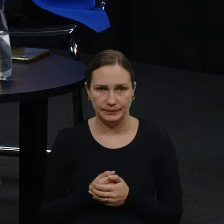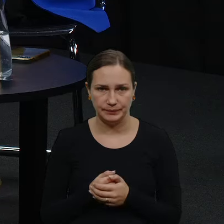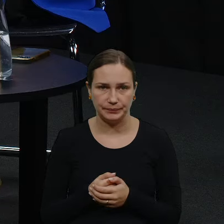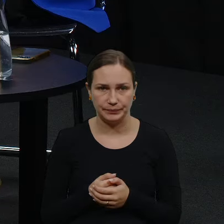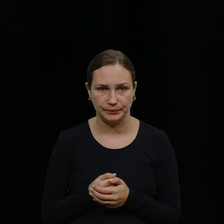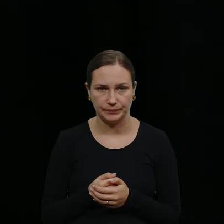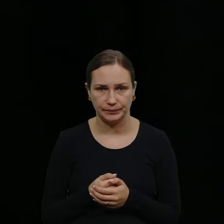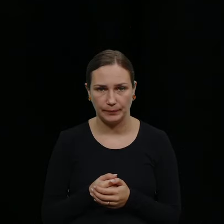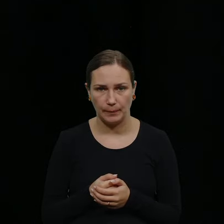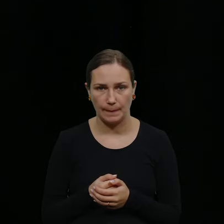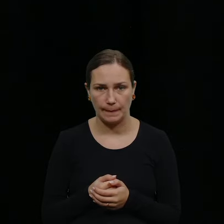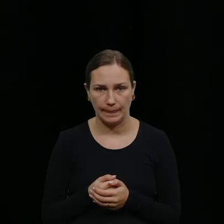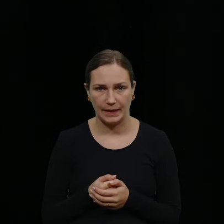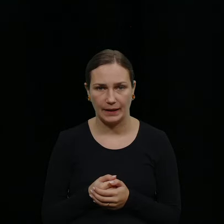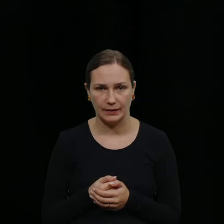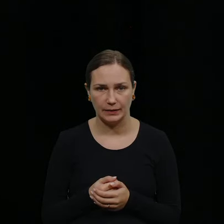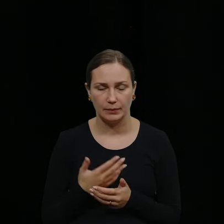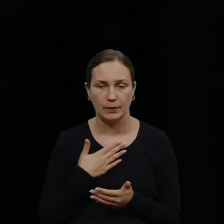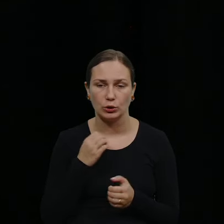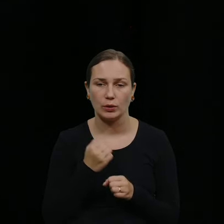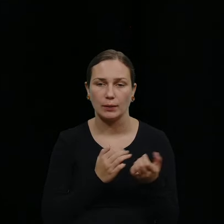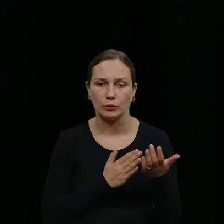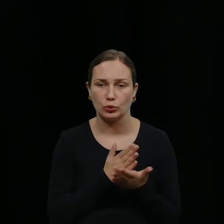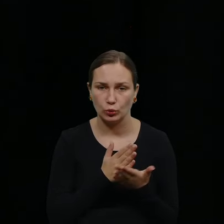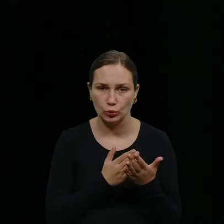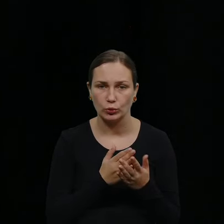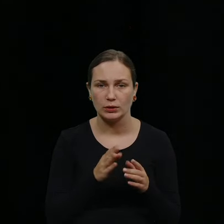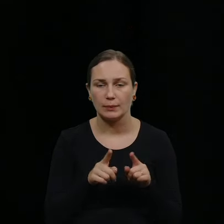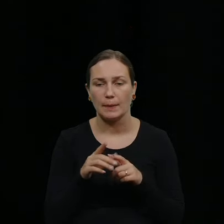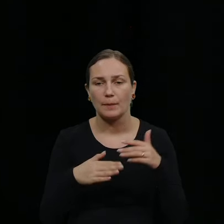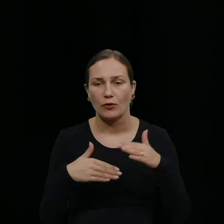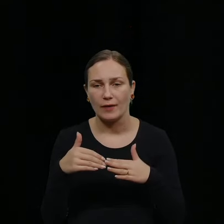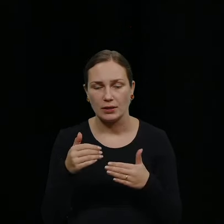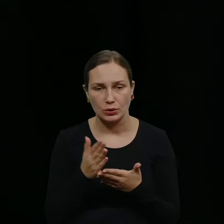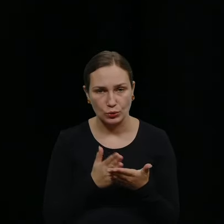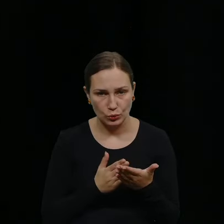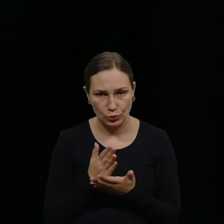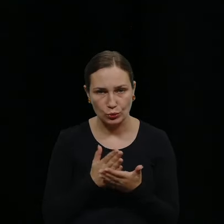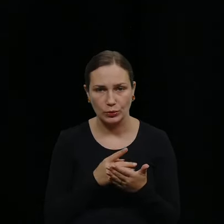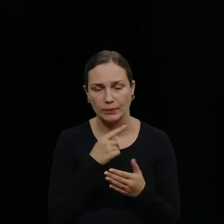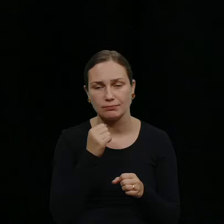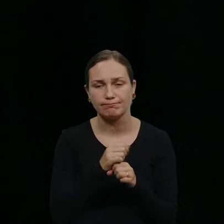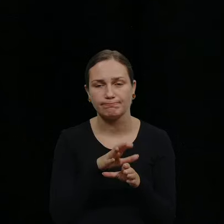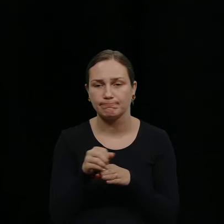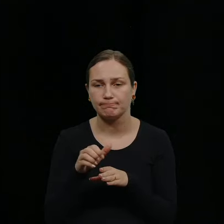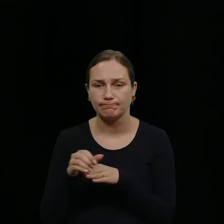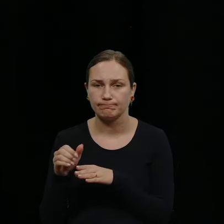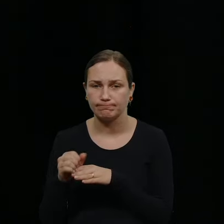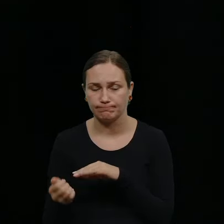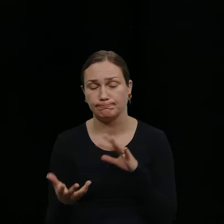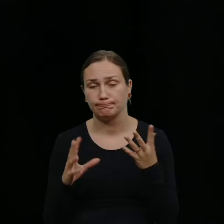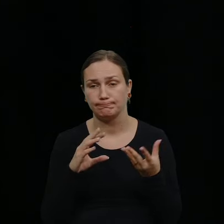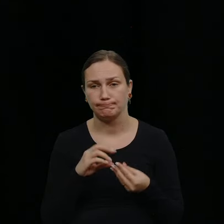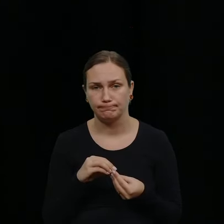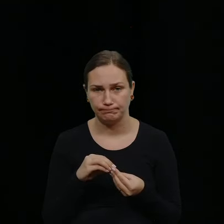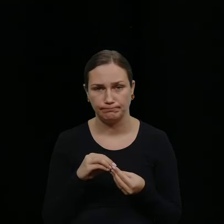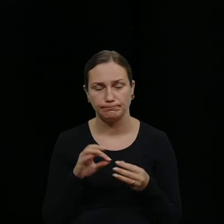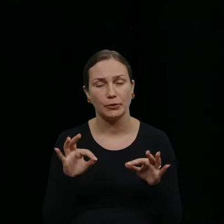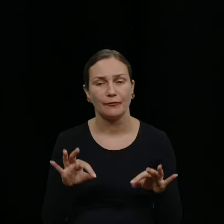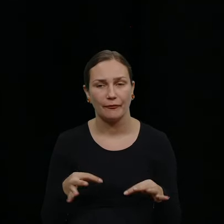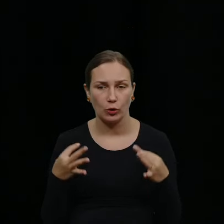ir mano ir darbo patirtis, ir profesinė patirtis, ir nuveikti darbai, matyt,